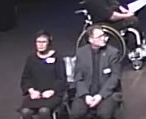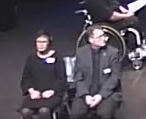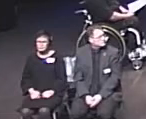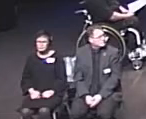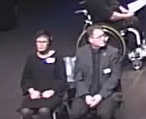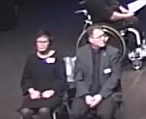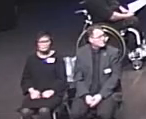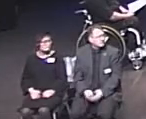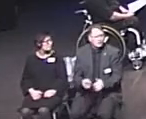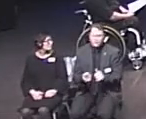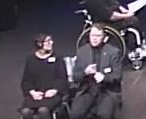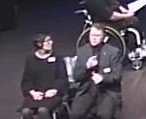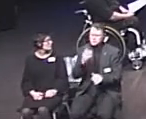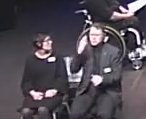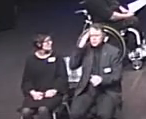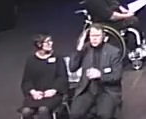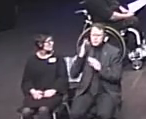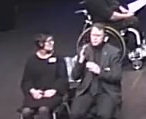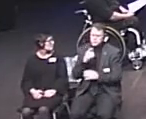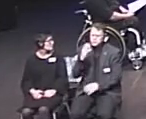Anybody recognize that music?